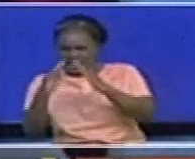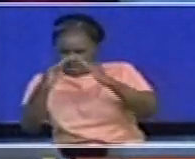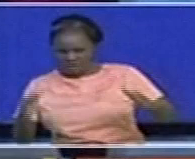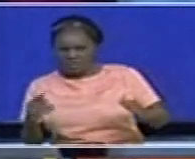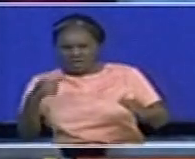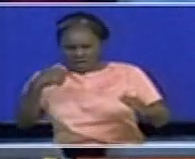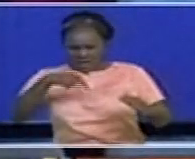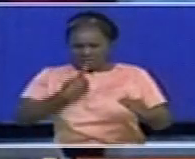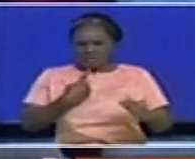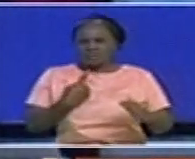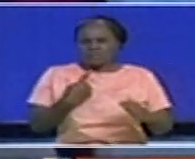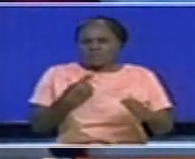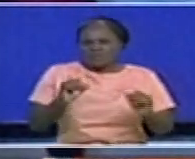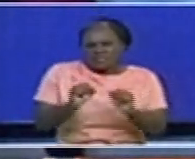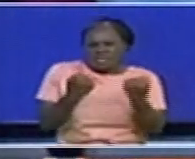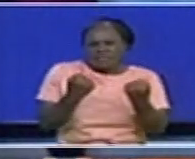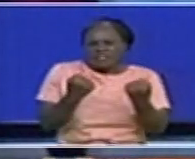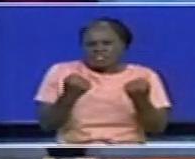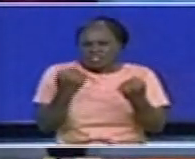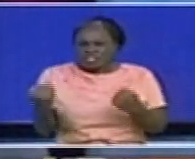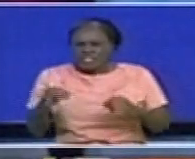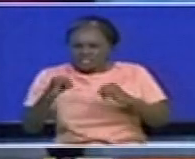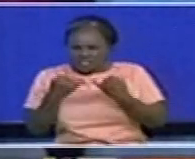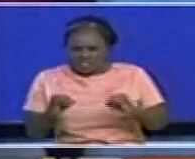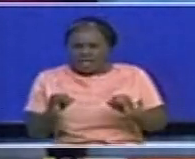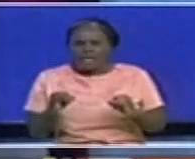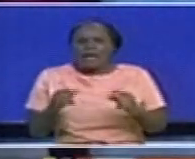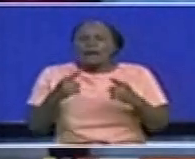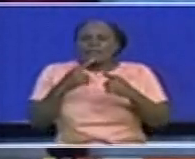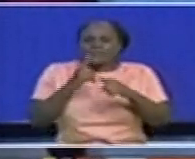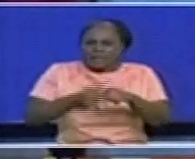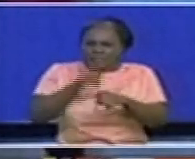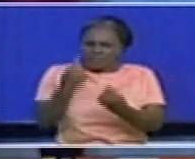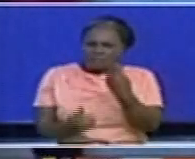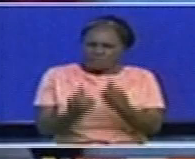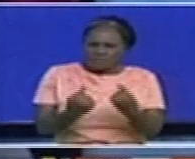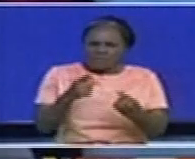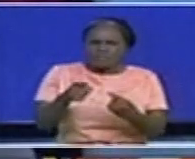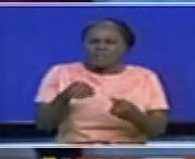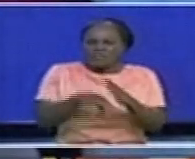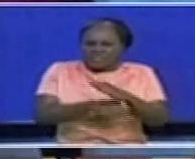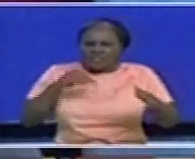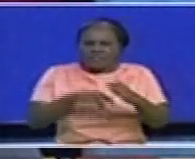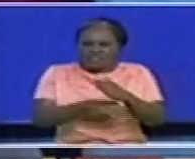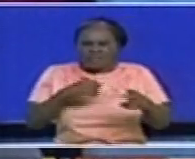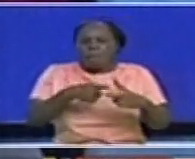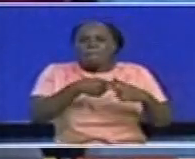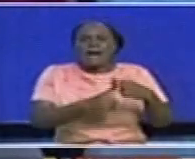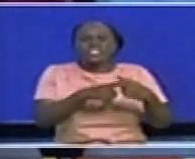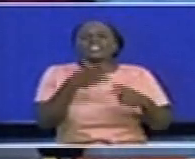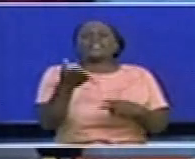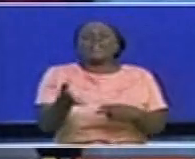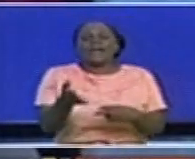Sisi tukajaribu vile tutaokoa watoto. Na za hiyo fenye walikuwa na choma, walikuwa na pora mashini za watu wenye wamekoboa hii